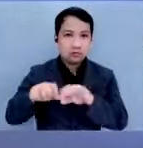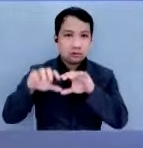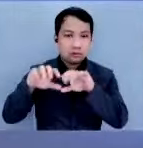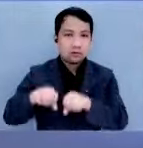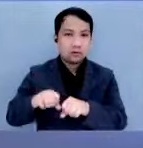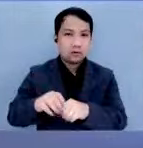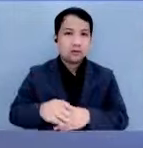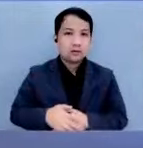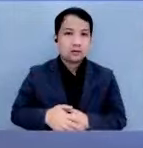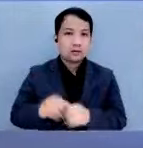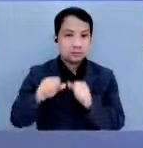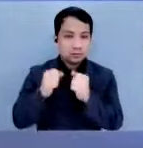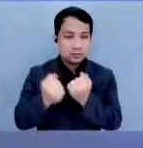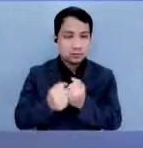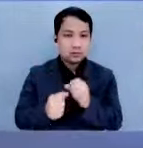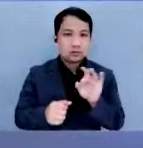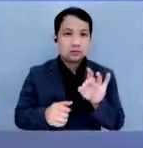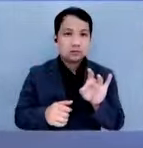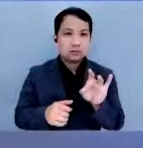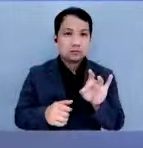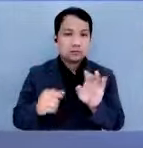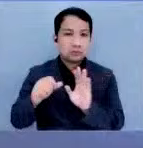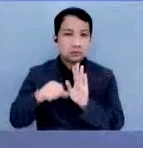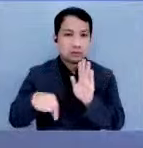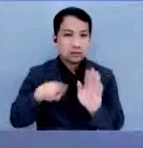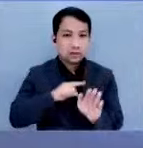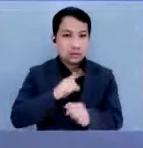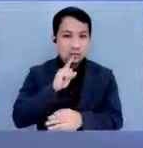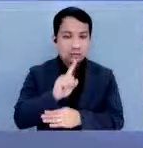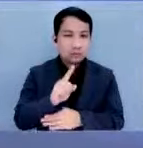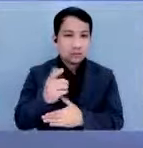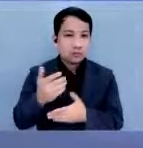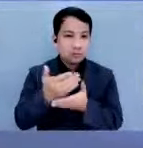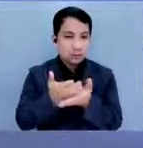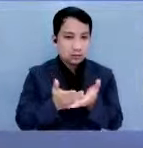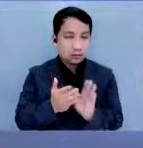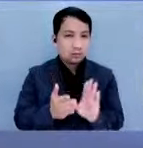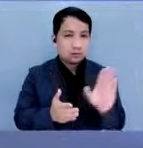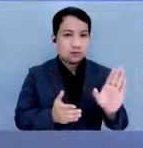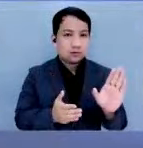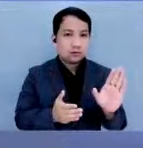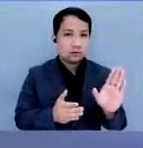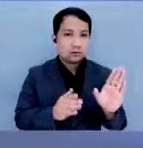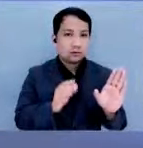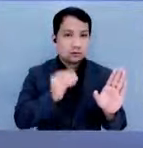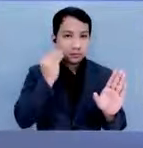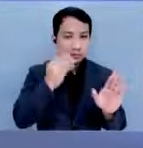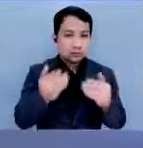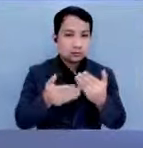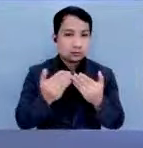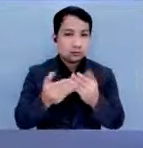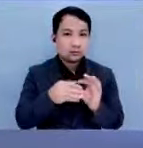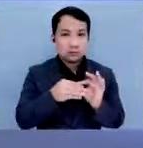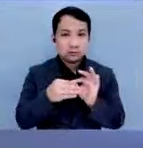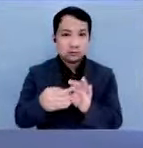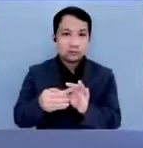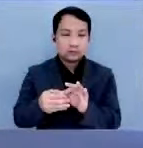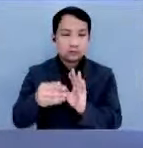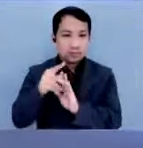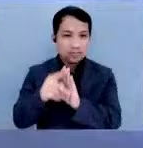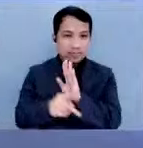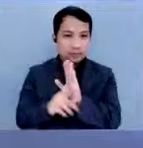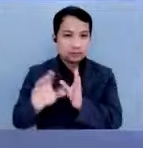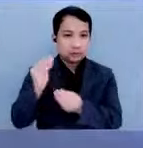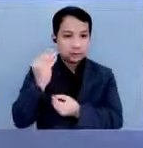Section 18 ng Senate Rules, ito po yung bahagi tungkol sa contempt. Simple lamang po ang patakaran pagdating sa